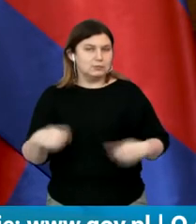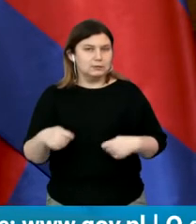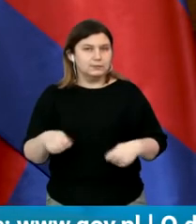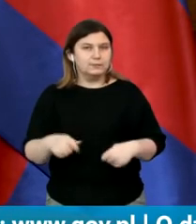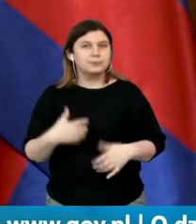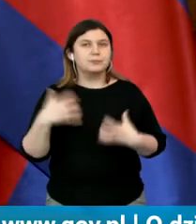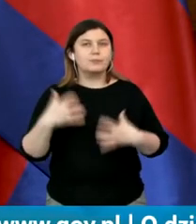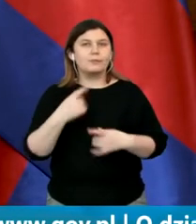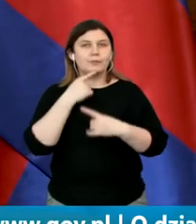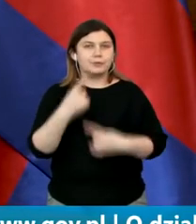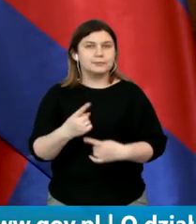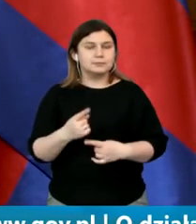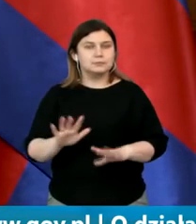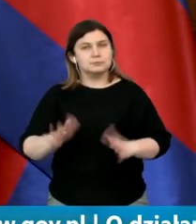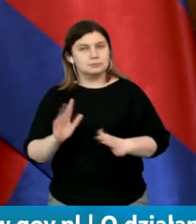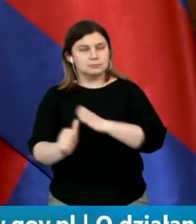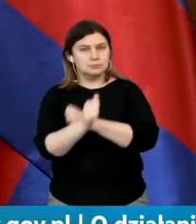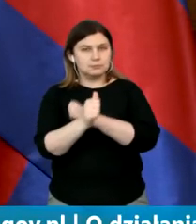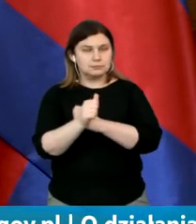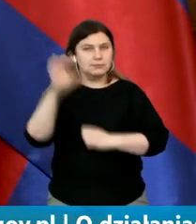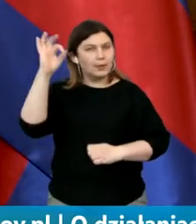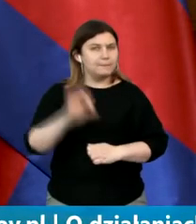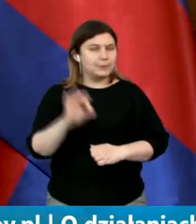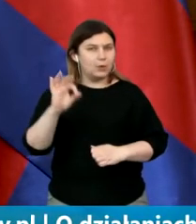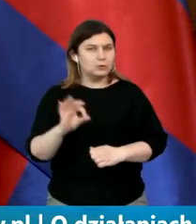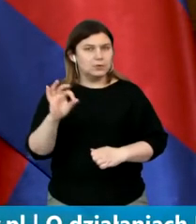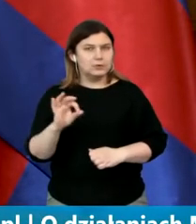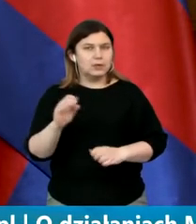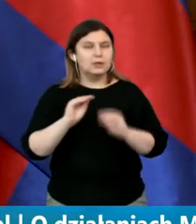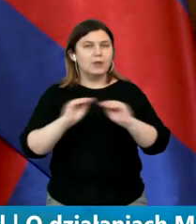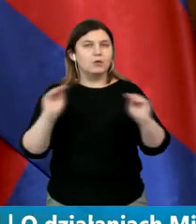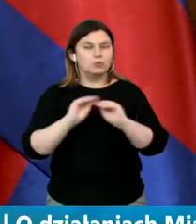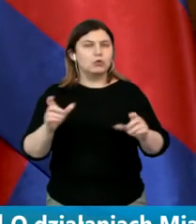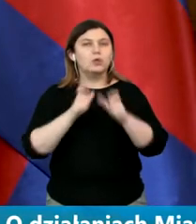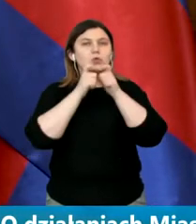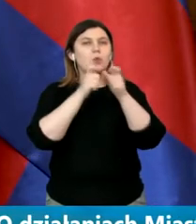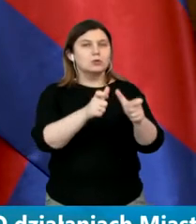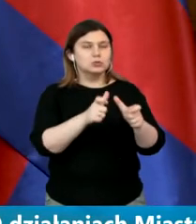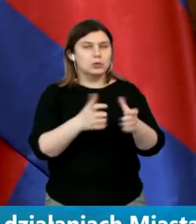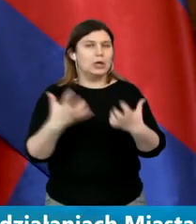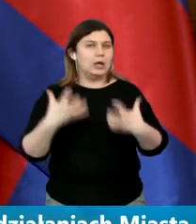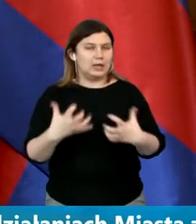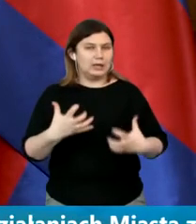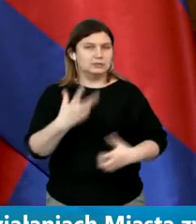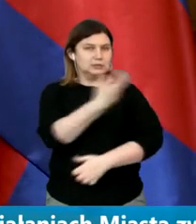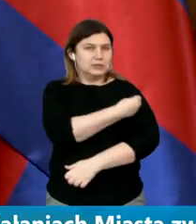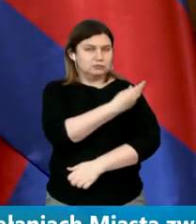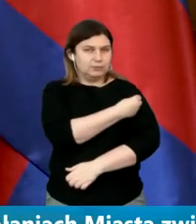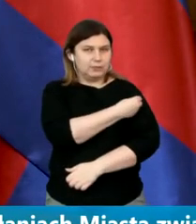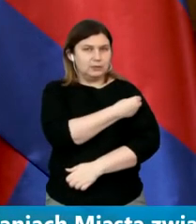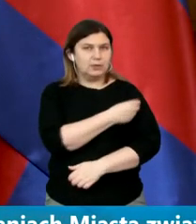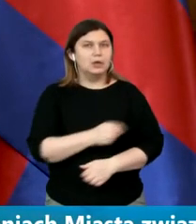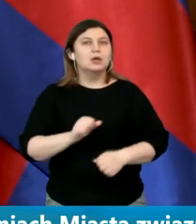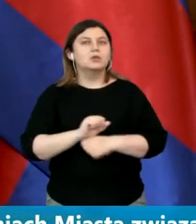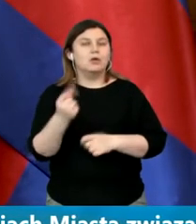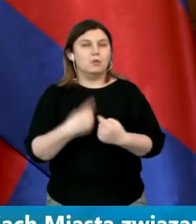chcę powiedzieć, że około 60% nauczycieli zadeklarowało chęć zaszczepienia. Są one